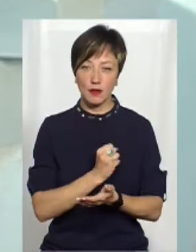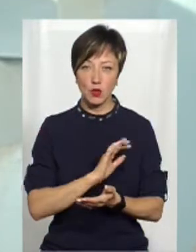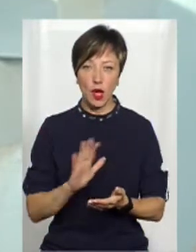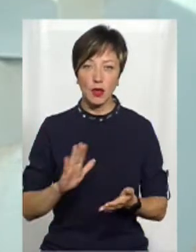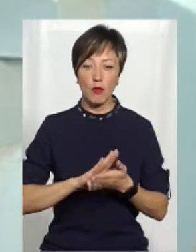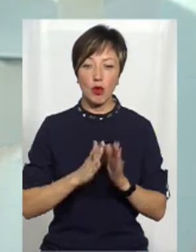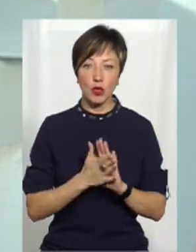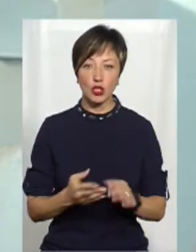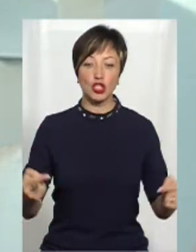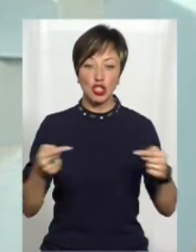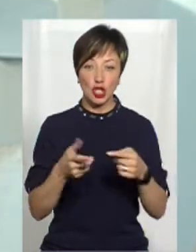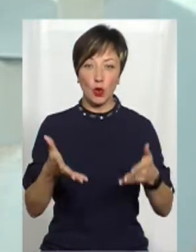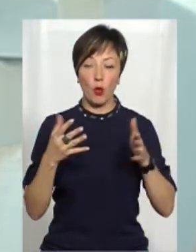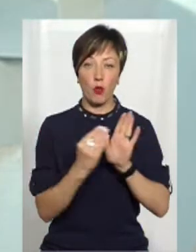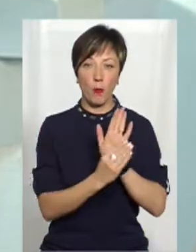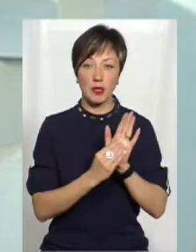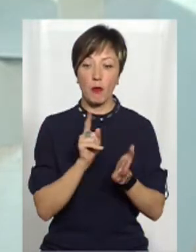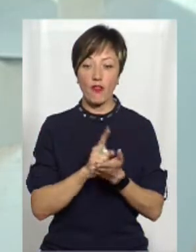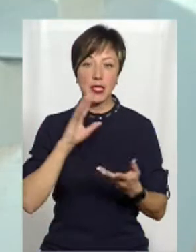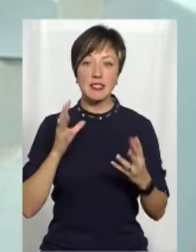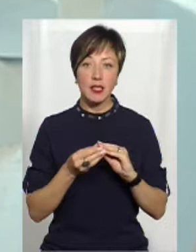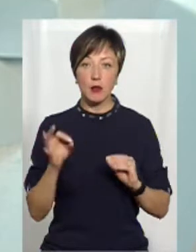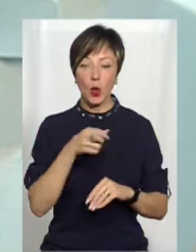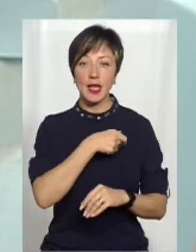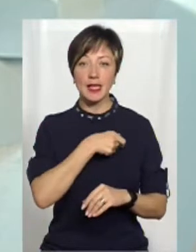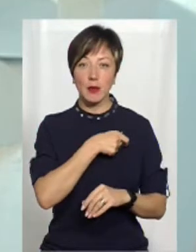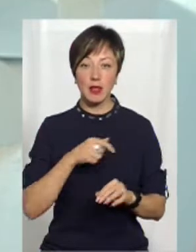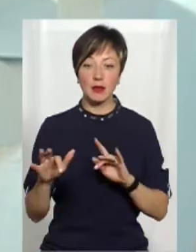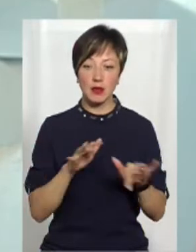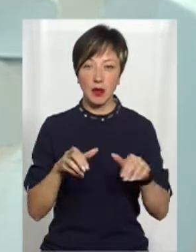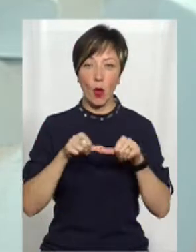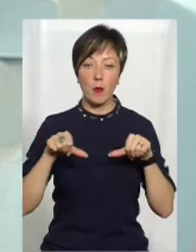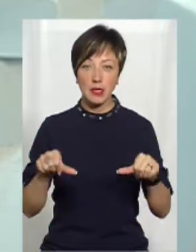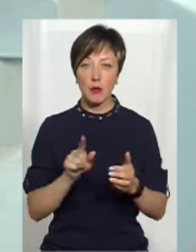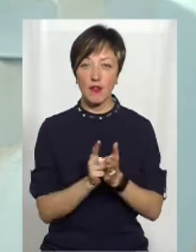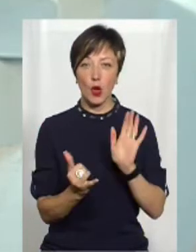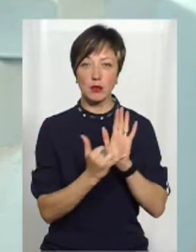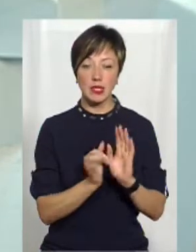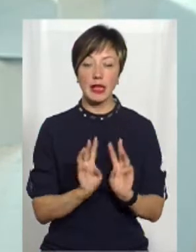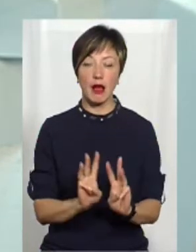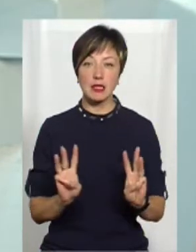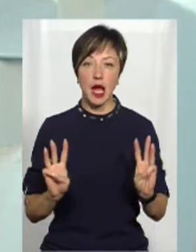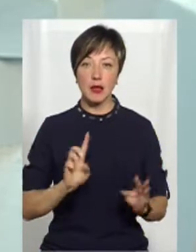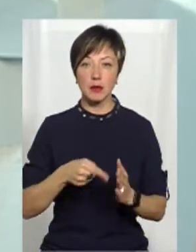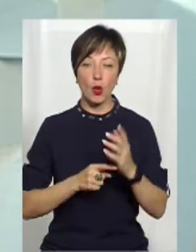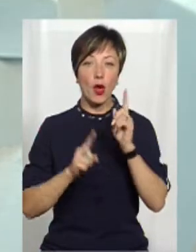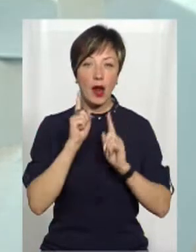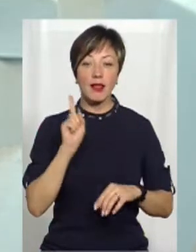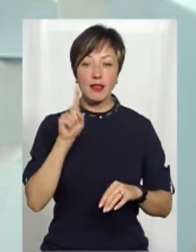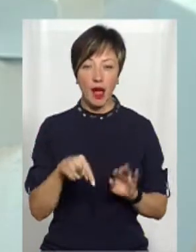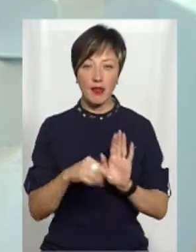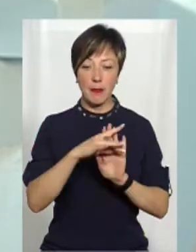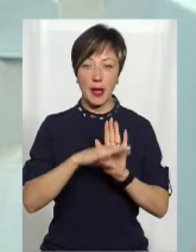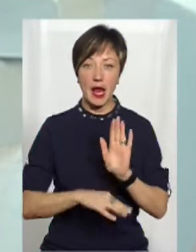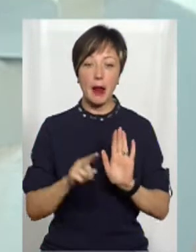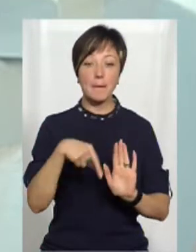В положенні чітко прописано, що повинні звіти про діяльність депутатських комісій повинні розміщуватися на сайті міської ради, і навіть вказано